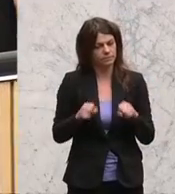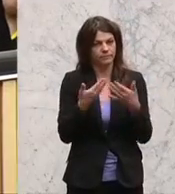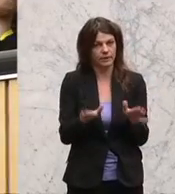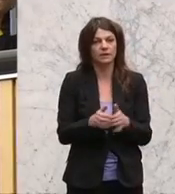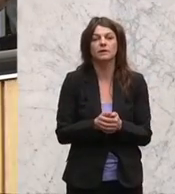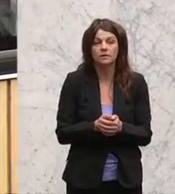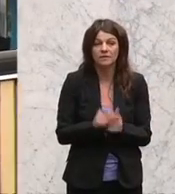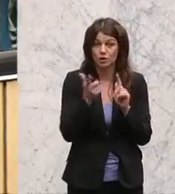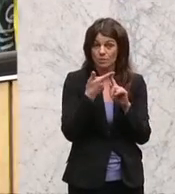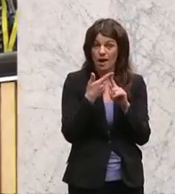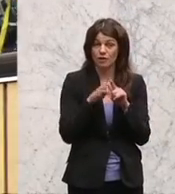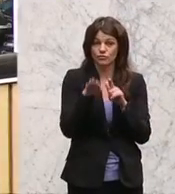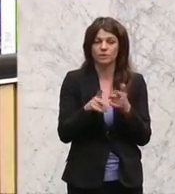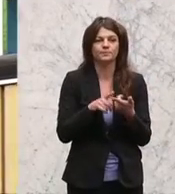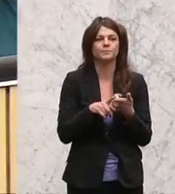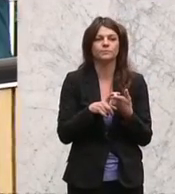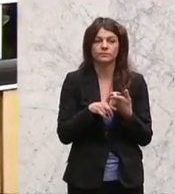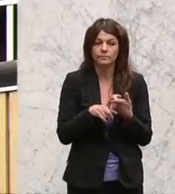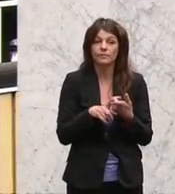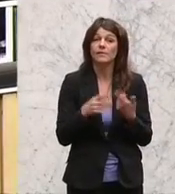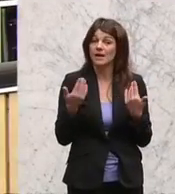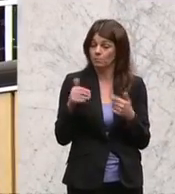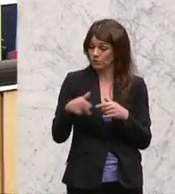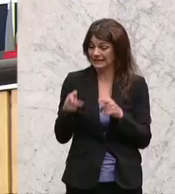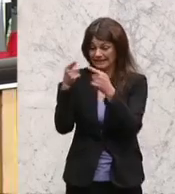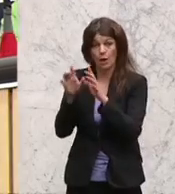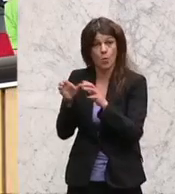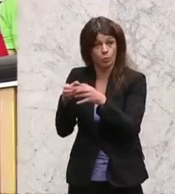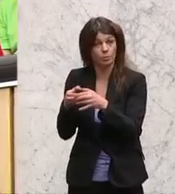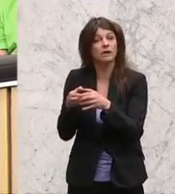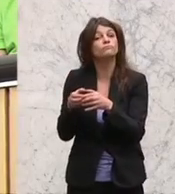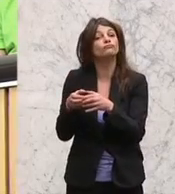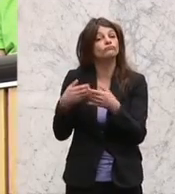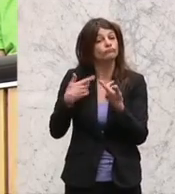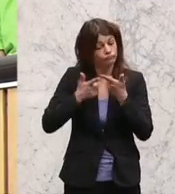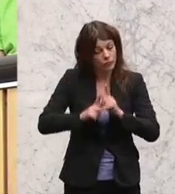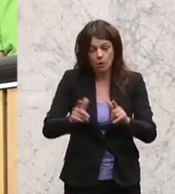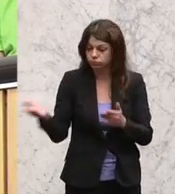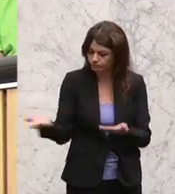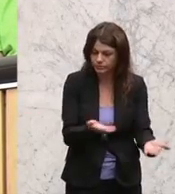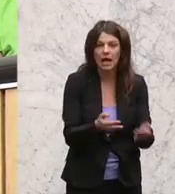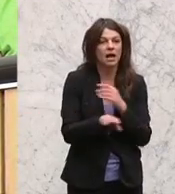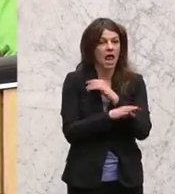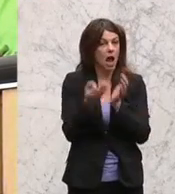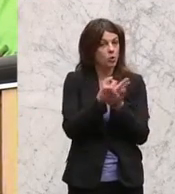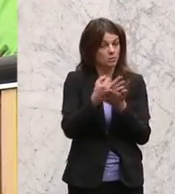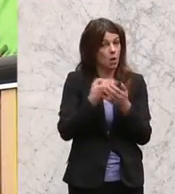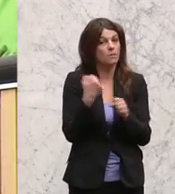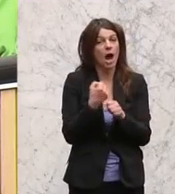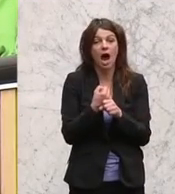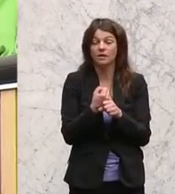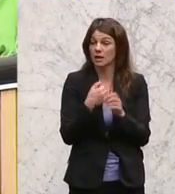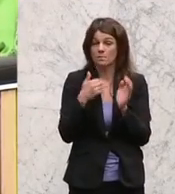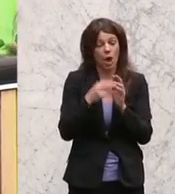dazu gemacht. Der zweite Schritt ist, dass man diese Zielgruppe zulässt für eine Lehrlingsausbildung. Da braucht es